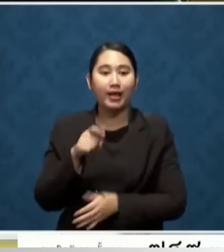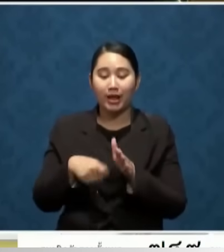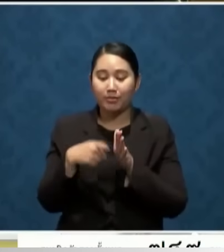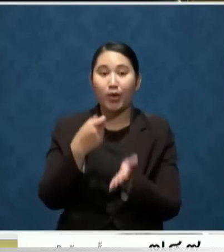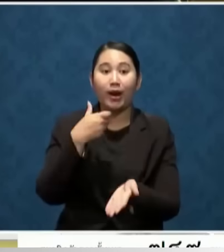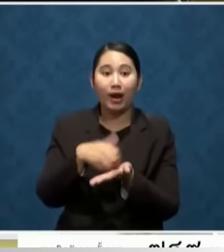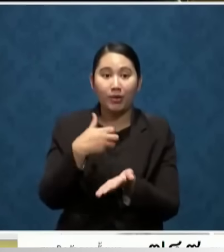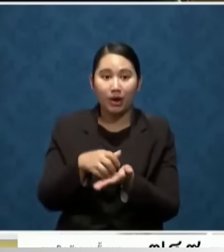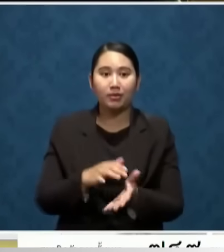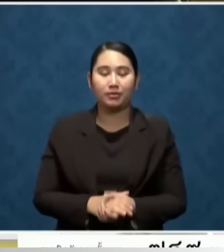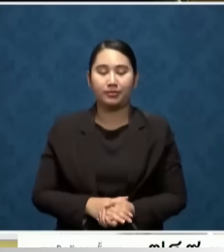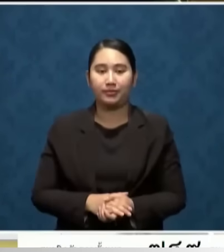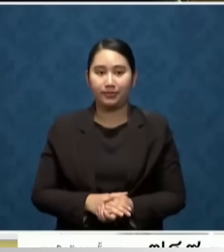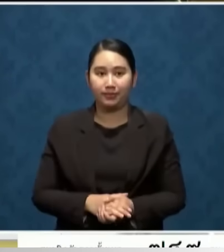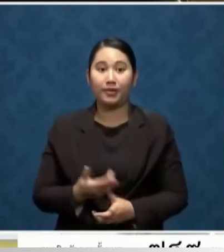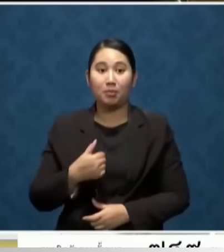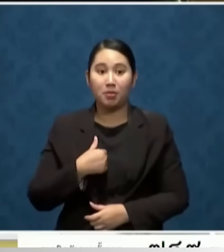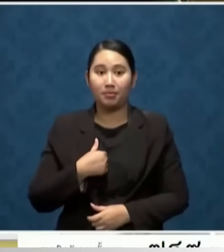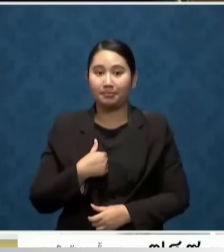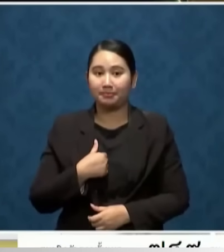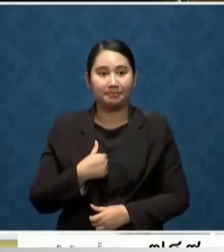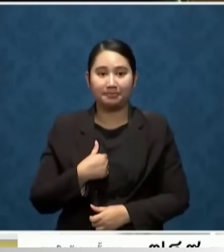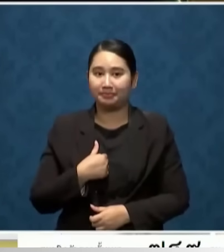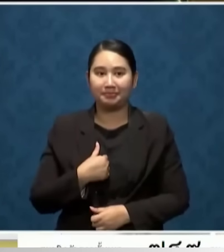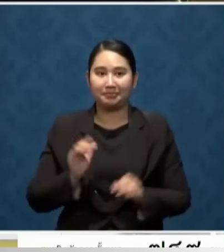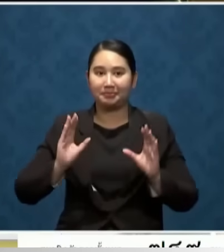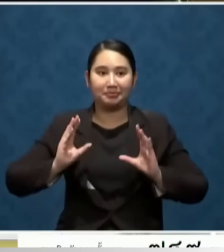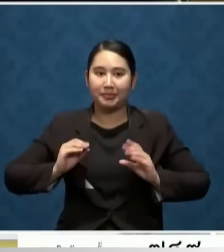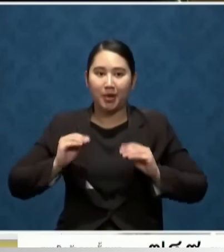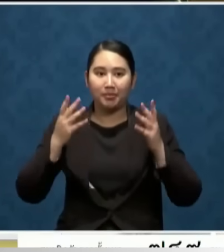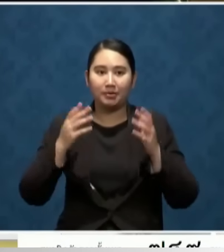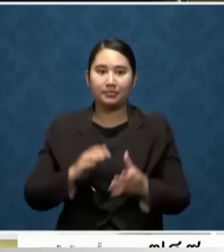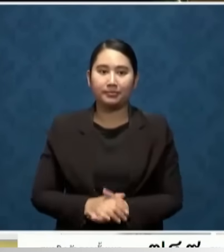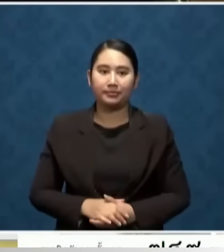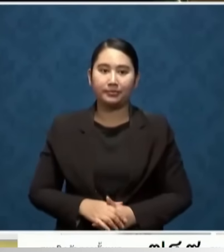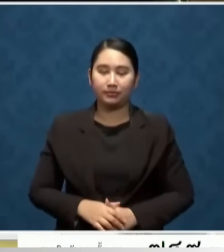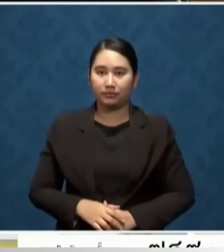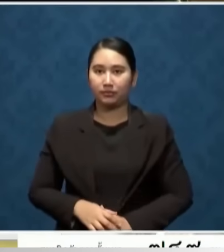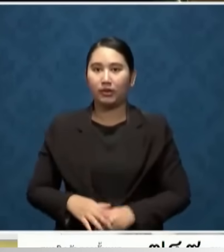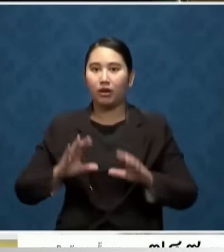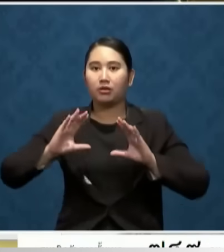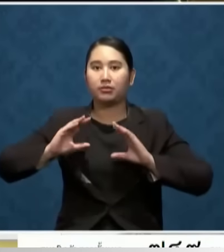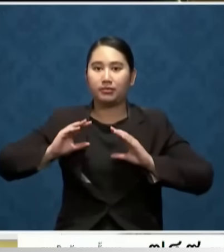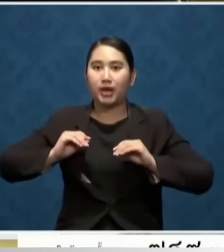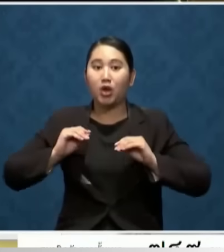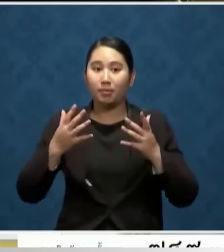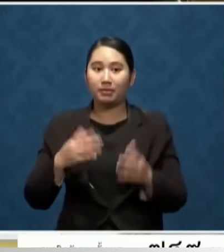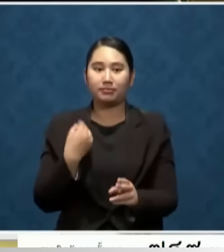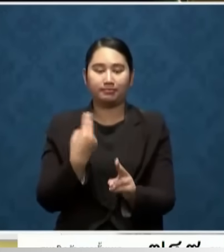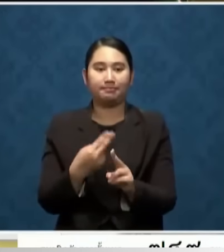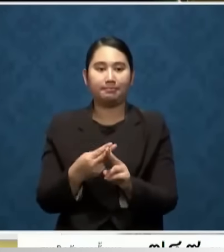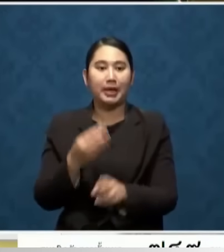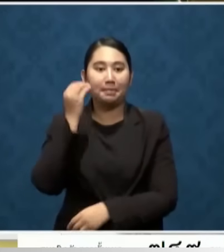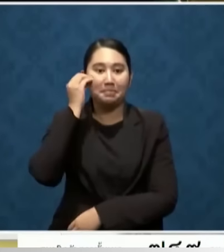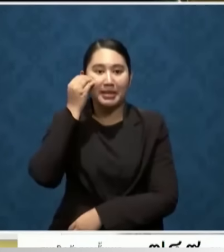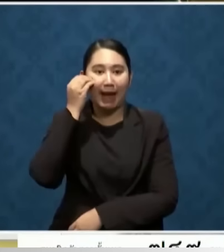านครับผมจึงไม่เห็นด้วยและขอคัดค้านการเสนอชื่อนาย